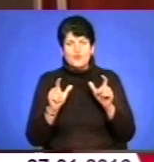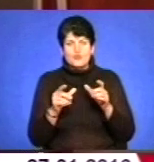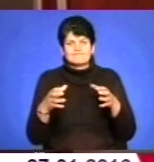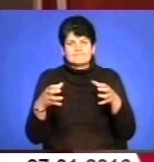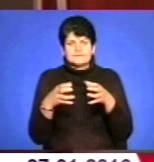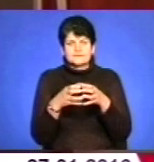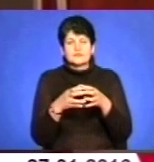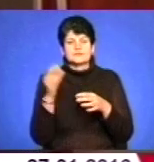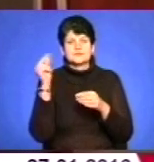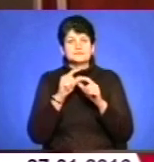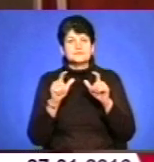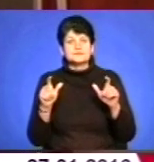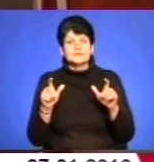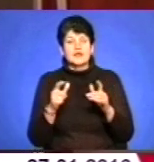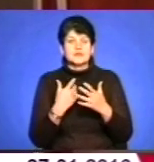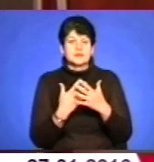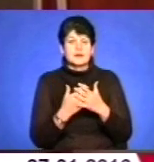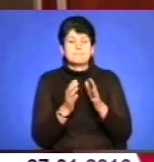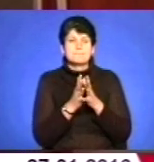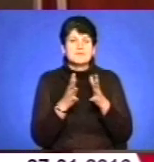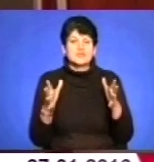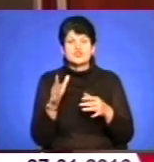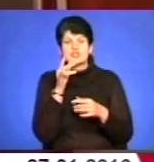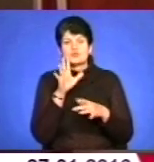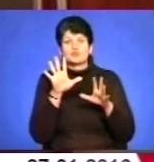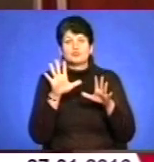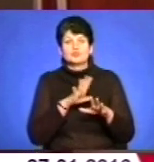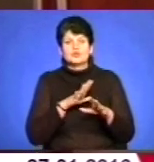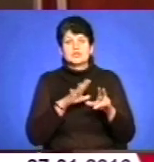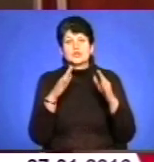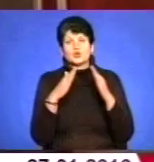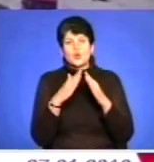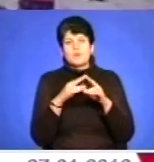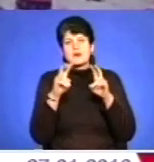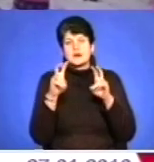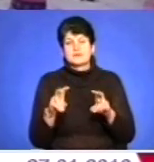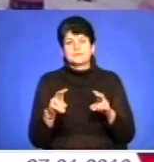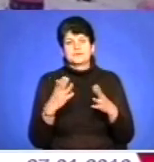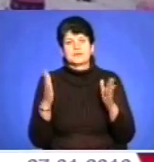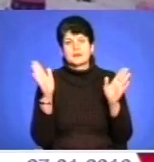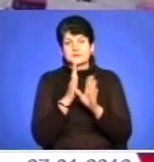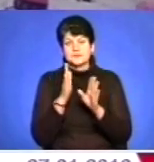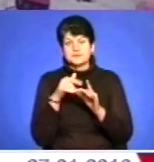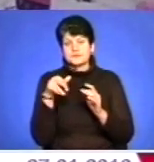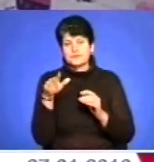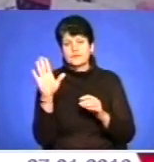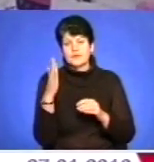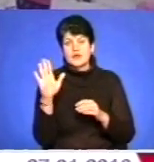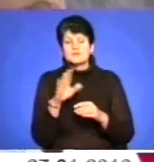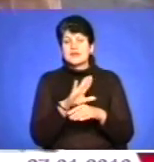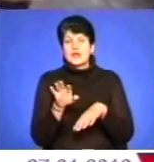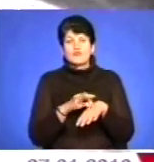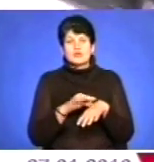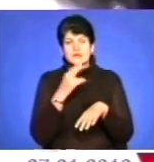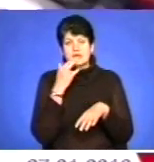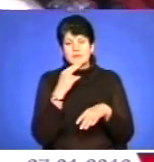навчальних закладах, а, скажімо, більше часу перебували вдома, на свіжому повітрі. Щоб не захворіти грипом, лікарі радять,